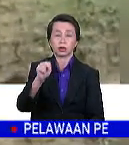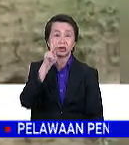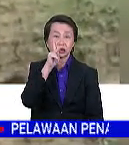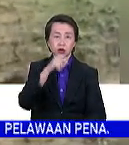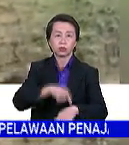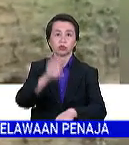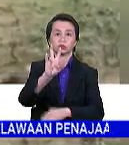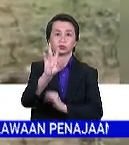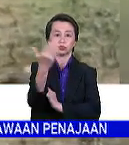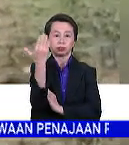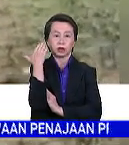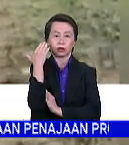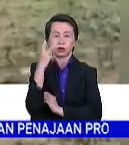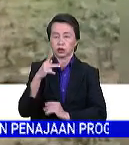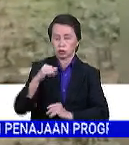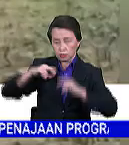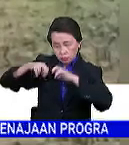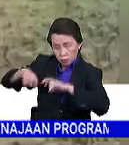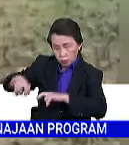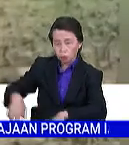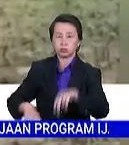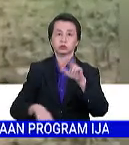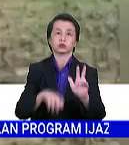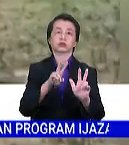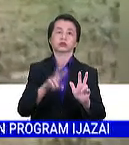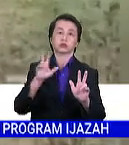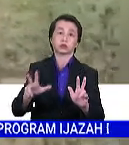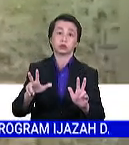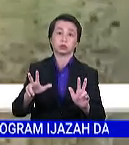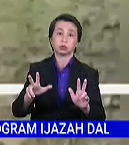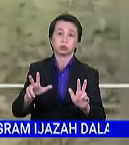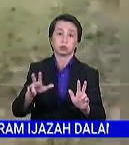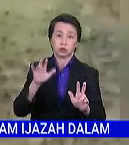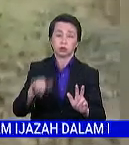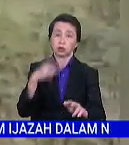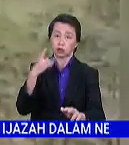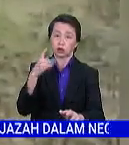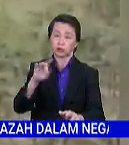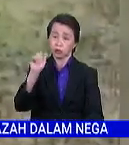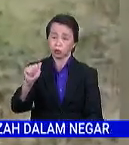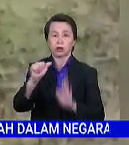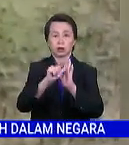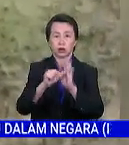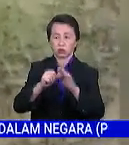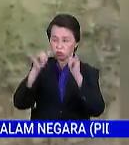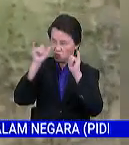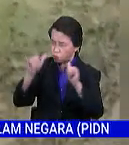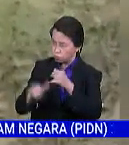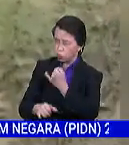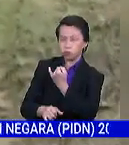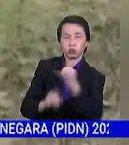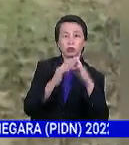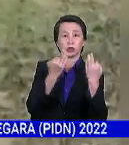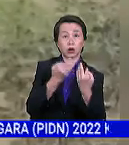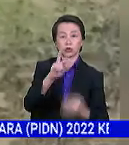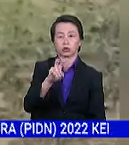pukul 7 pagi kes disiasat di bawah seksyen 323 kanun keseksaan 18a akta keganasan rumah tangga